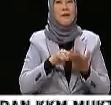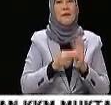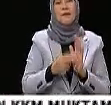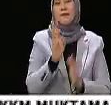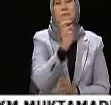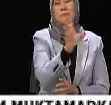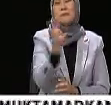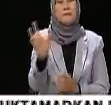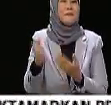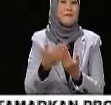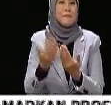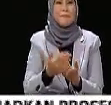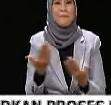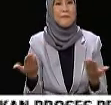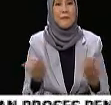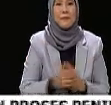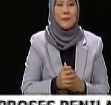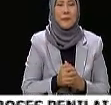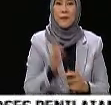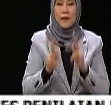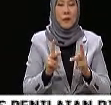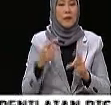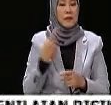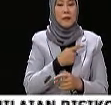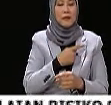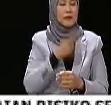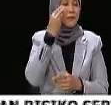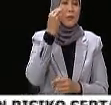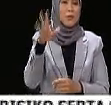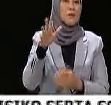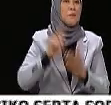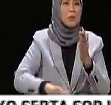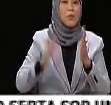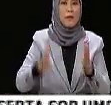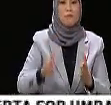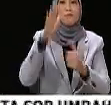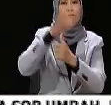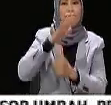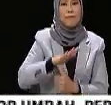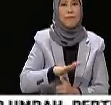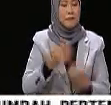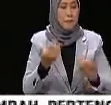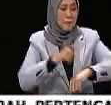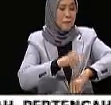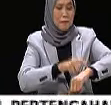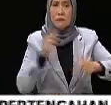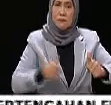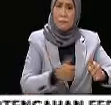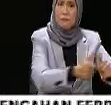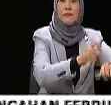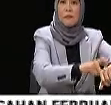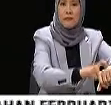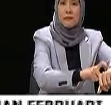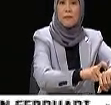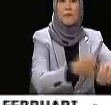macam politik jalan nih munculnya kau kita berhenti sampai bila wisata sampai mungkin kita masa mengejar kita dan